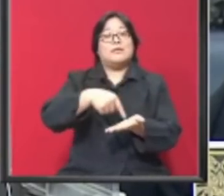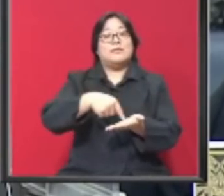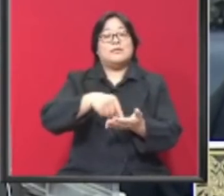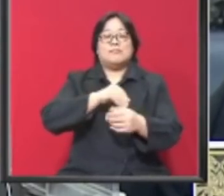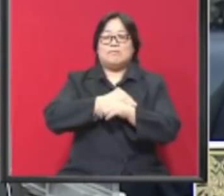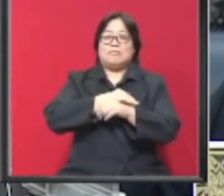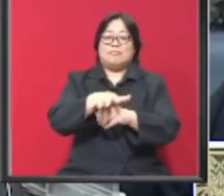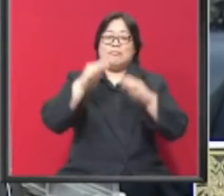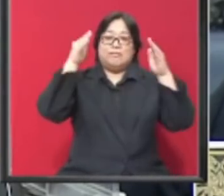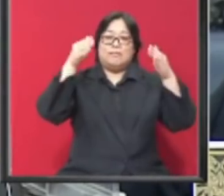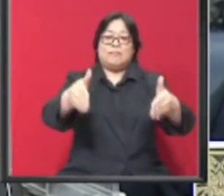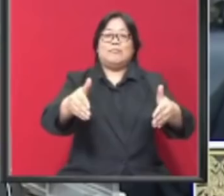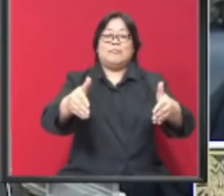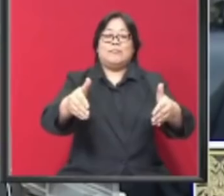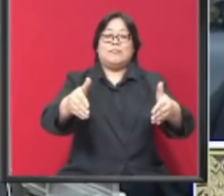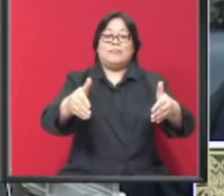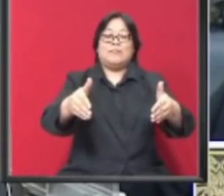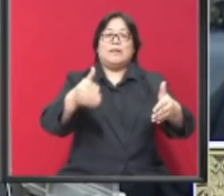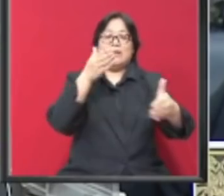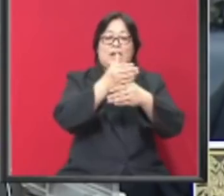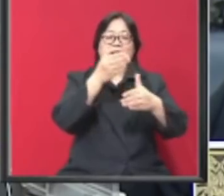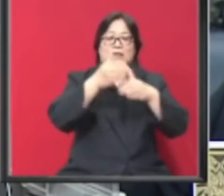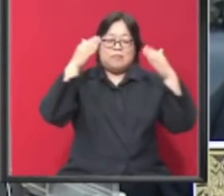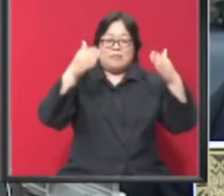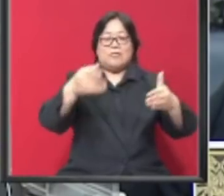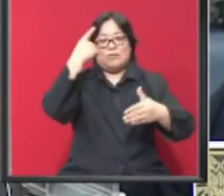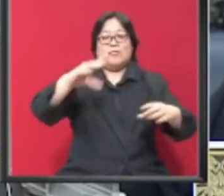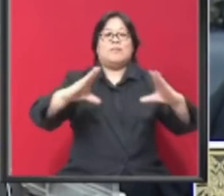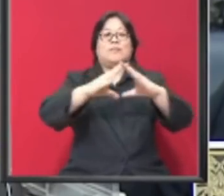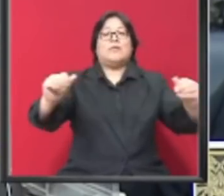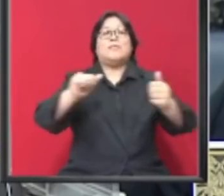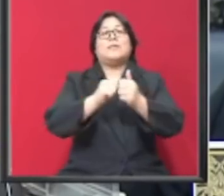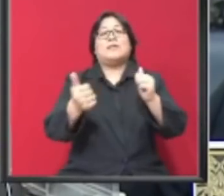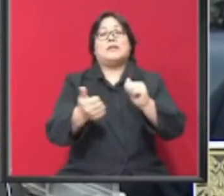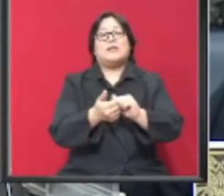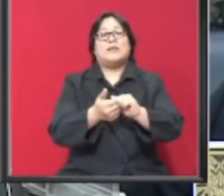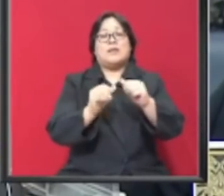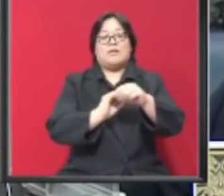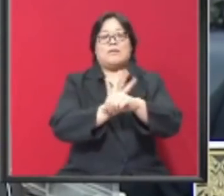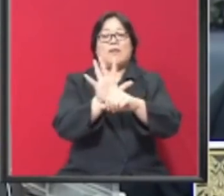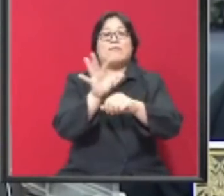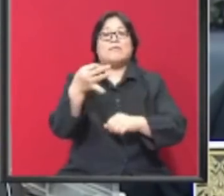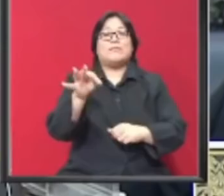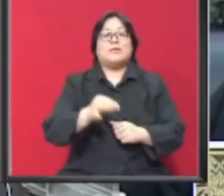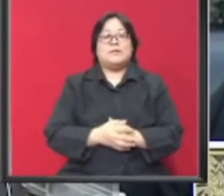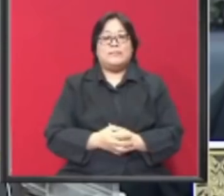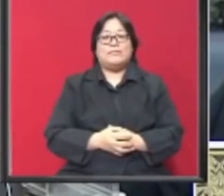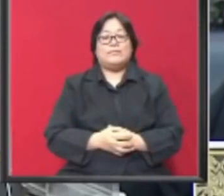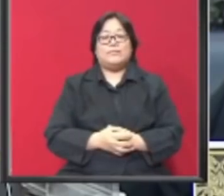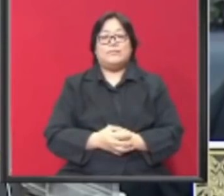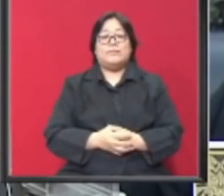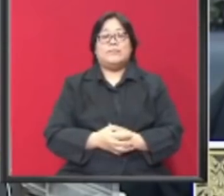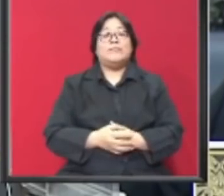menjejaskan tumpuan kepada menangani masalah wabah kowit 19